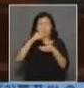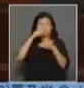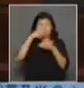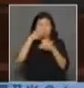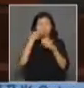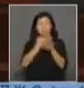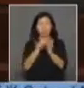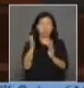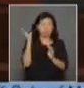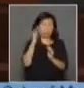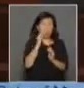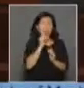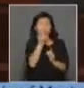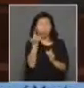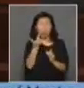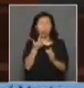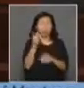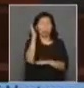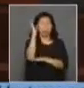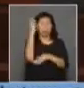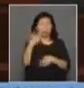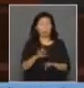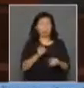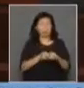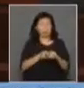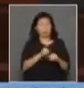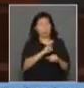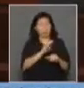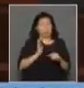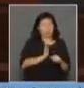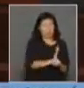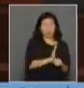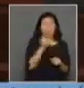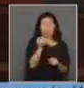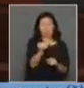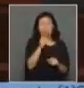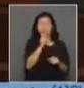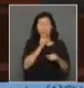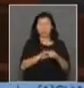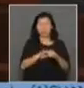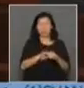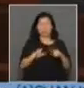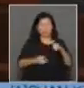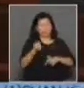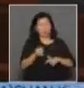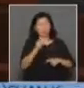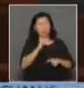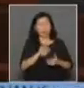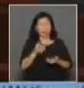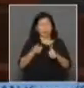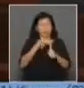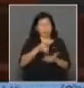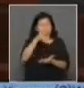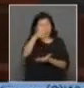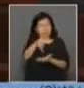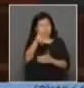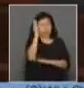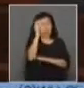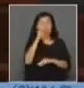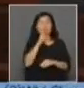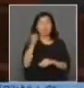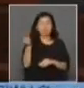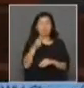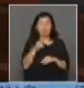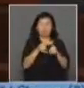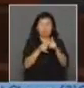多的發言呢是實在太偏頗了，所以都覺得不平則鳴希望跟著我發言的建